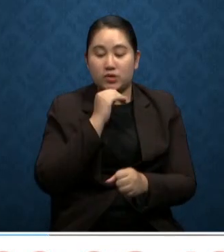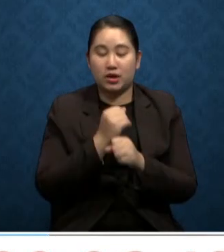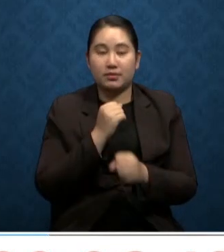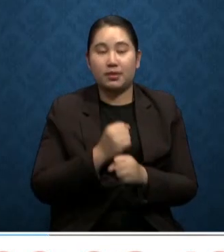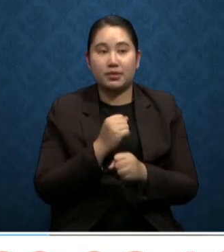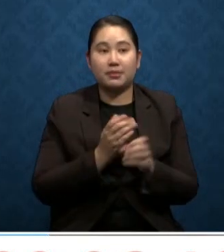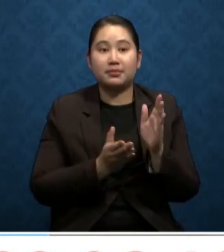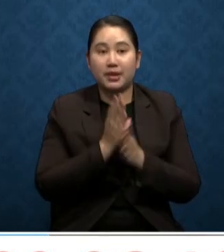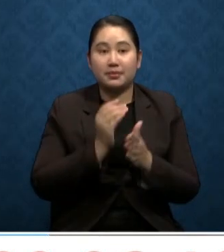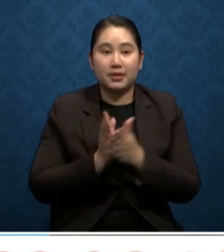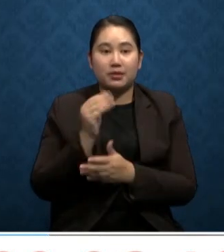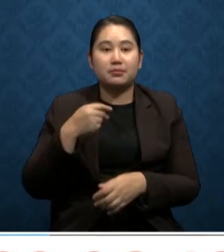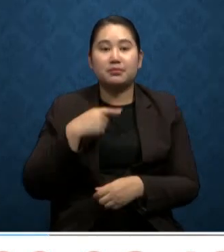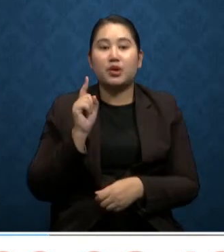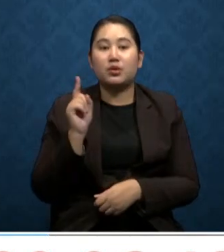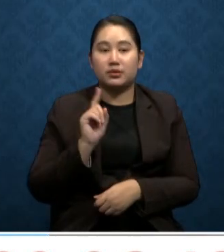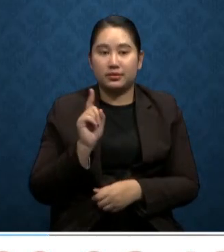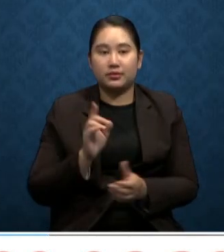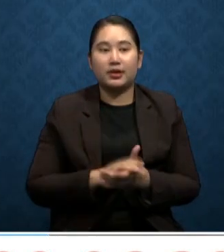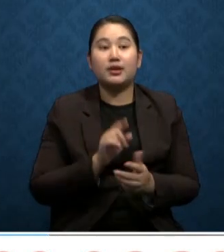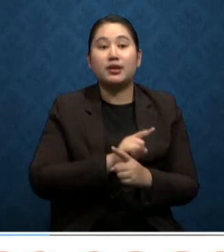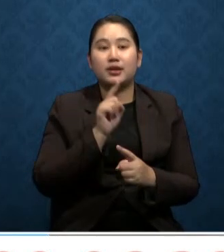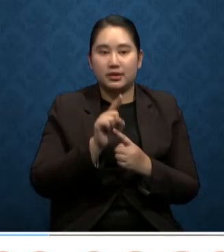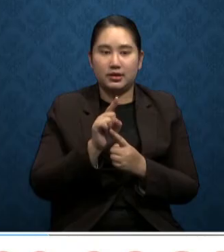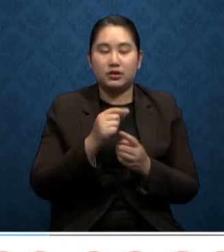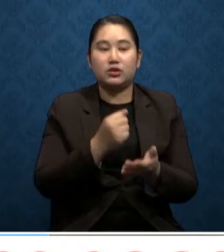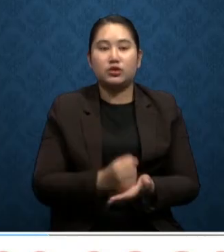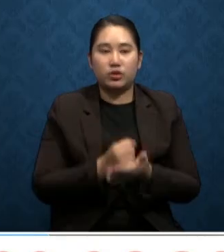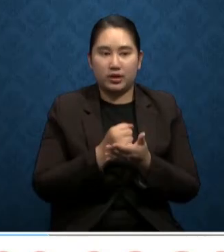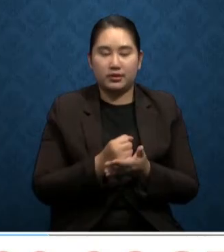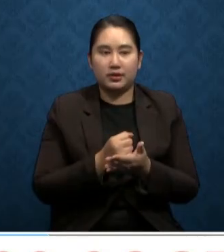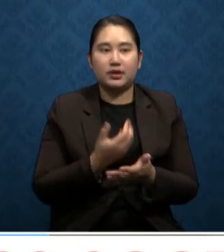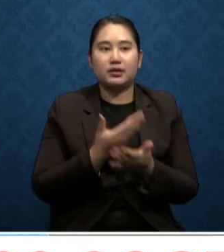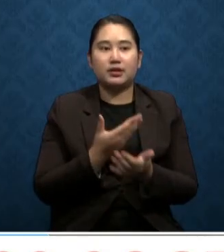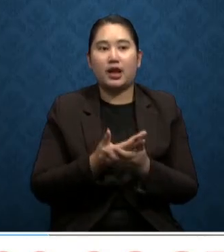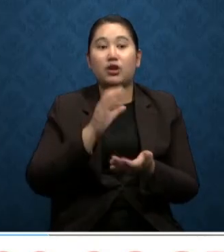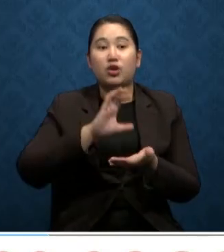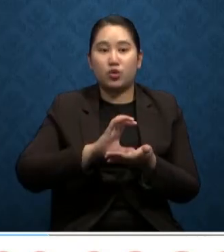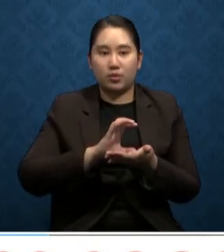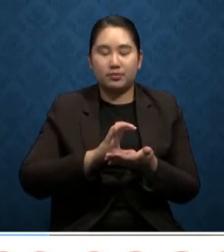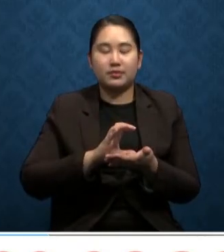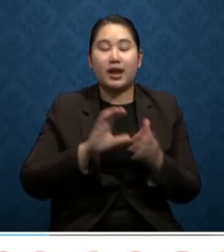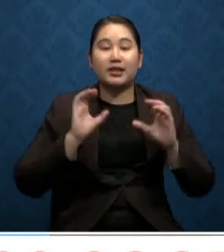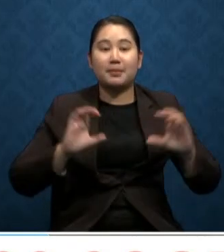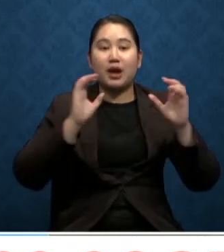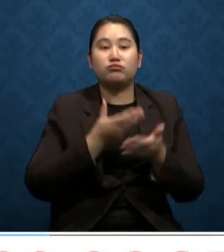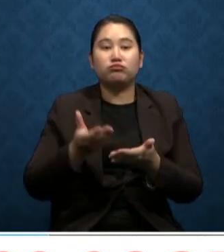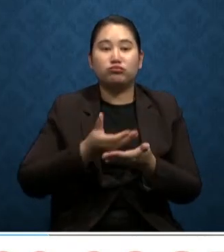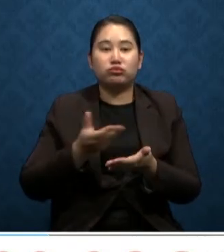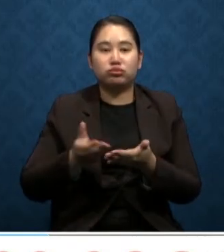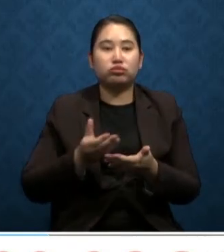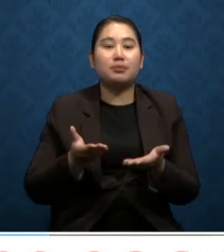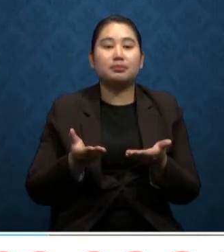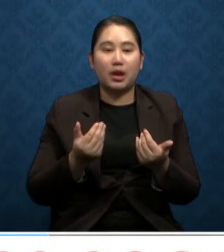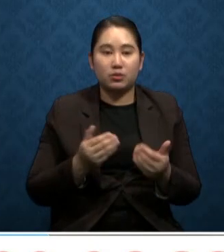ลักษณะนี้สิ่งที่จะเป็นประโยชน์คือ 1จะลดการพึ่งพางบประมาณของภาครัฐ 2คือจะทำให้งาน